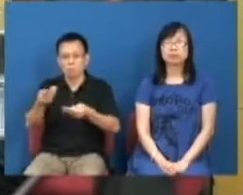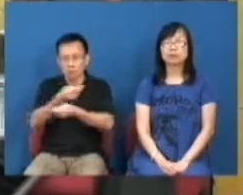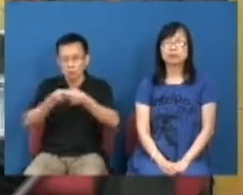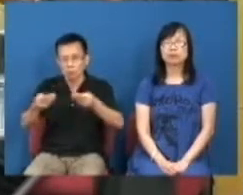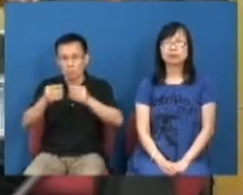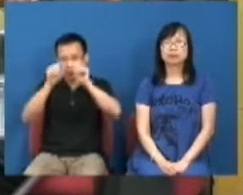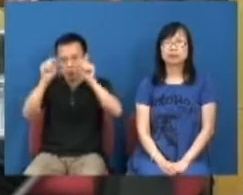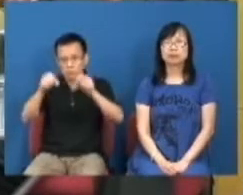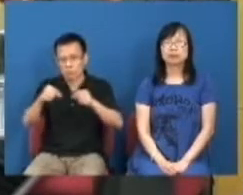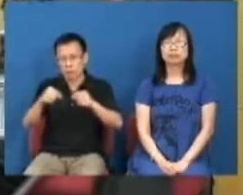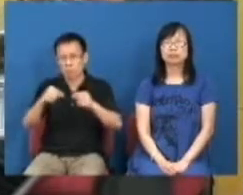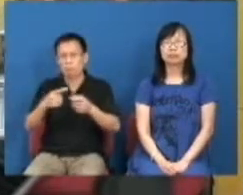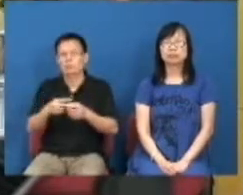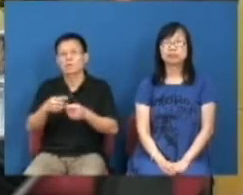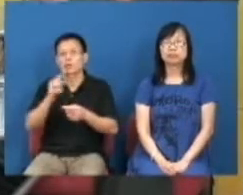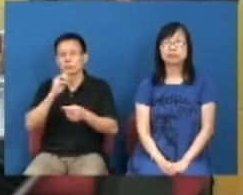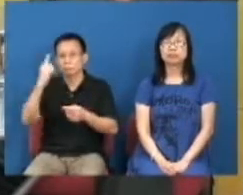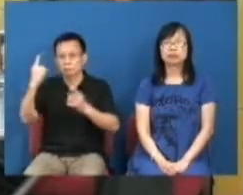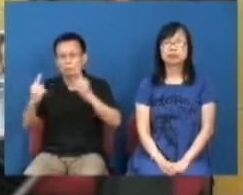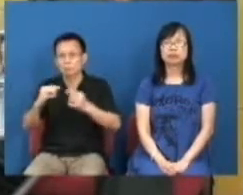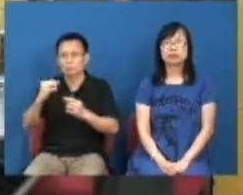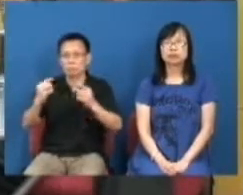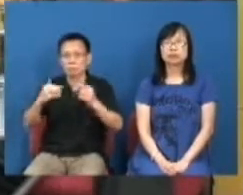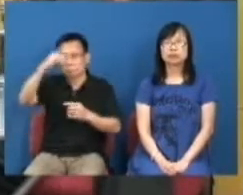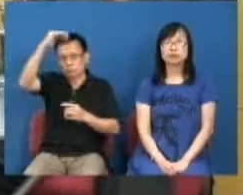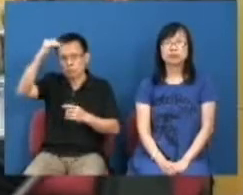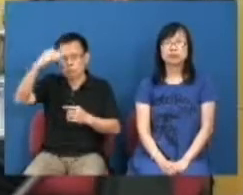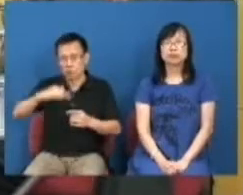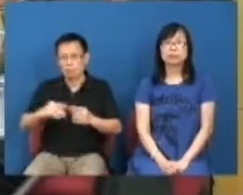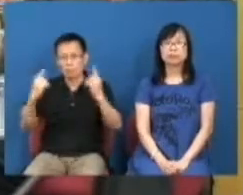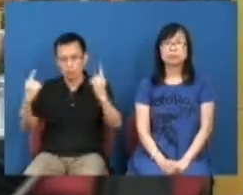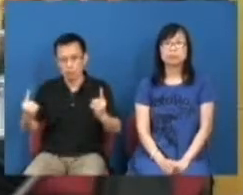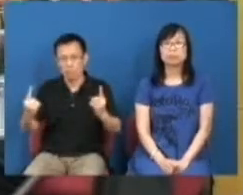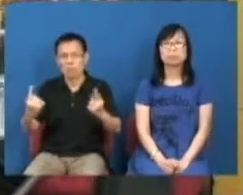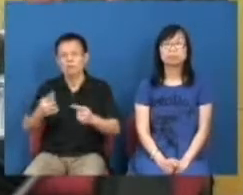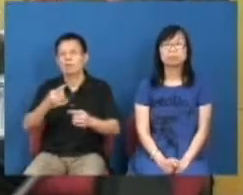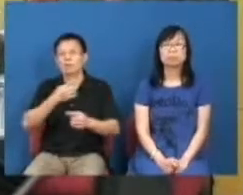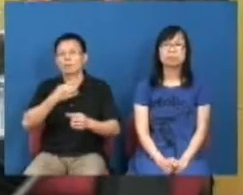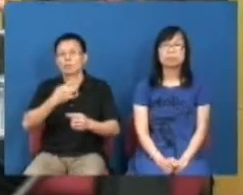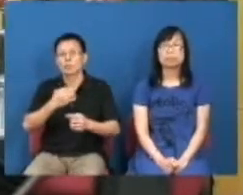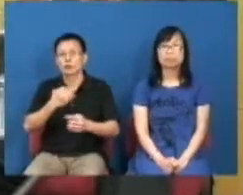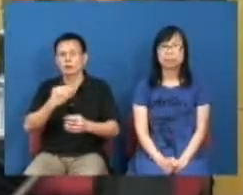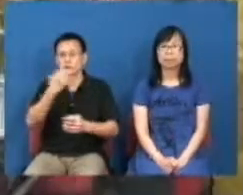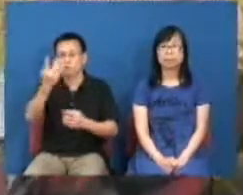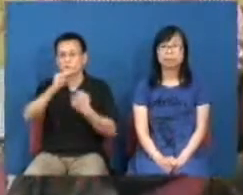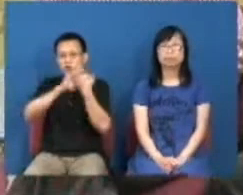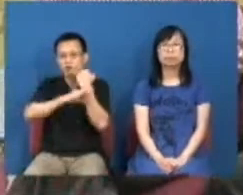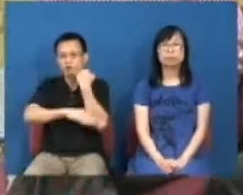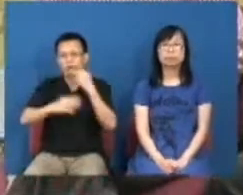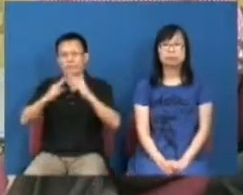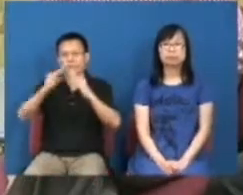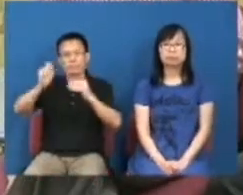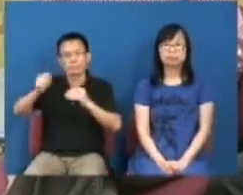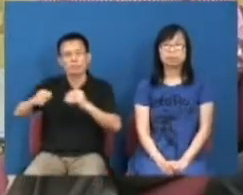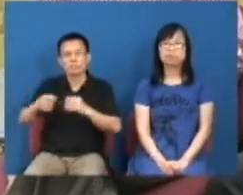時係兩位樓上樓下，未曾去到話要互相告到法庭，即係拗叫唔係咁傷